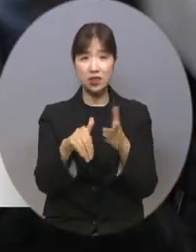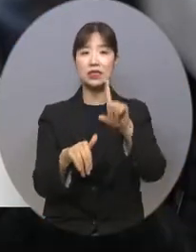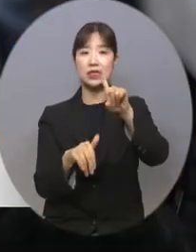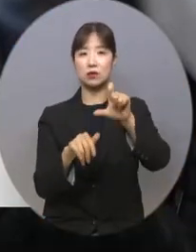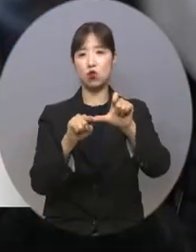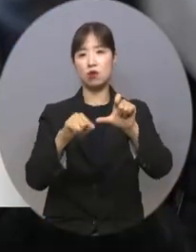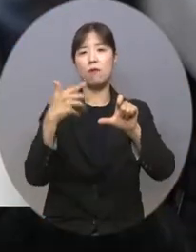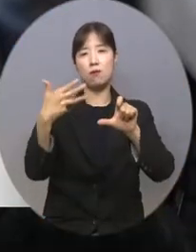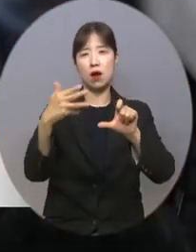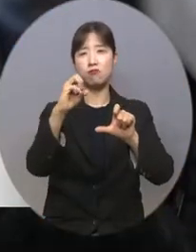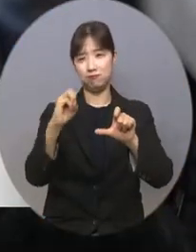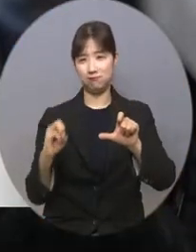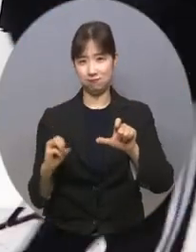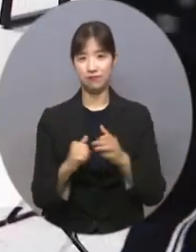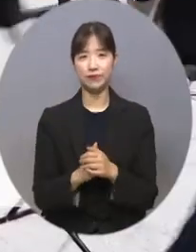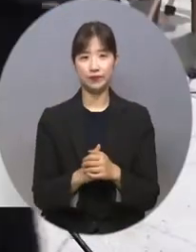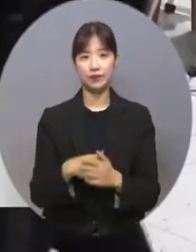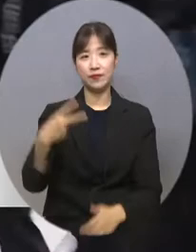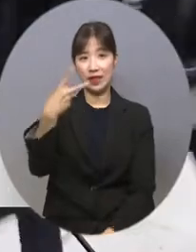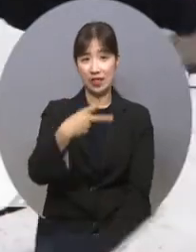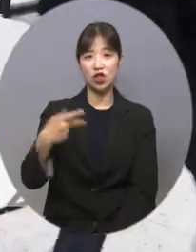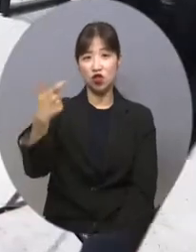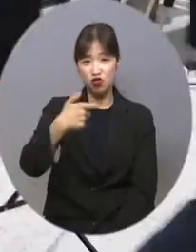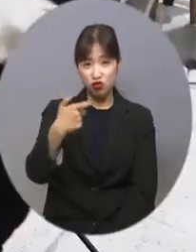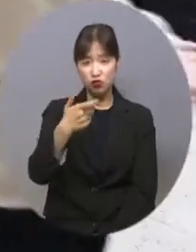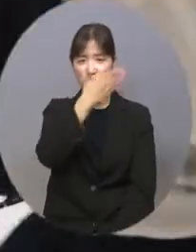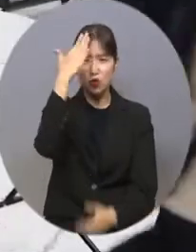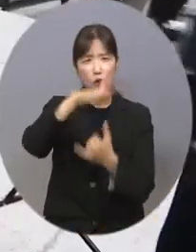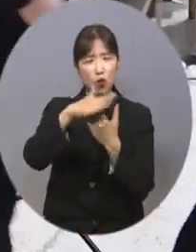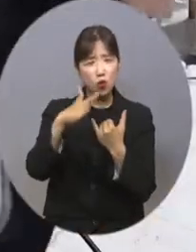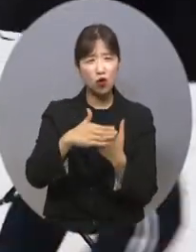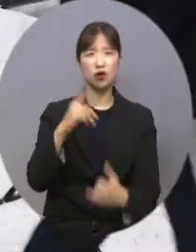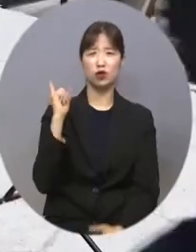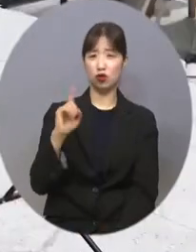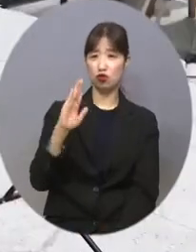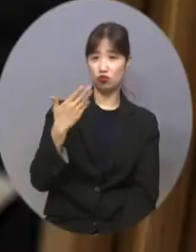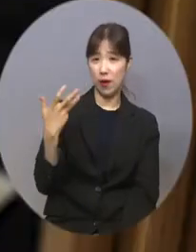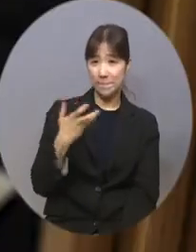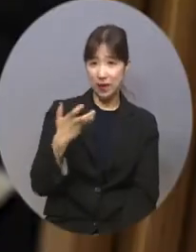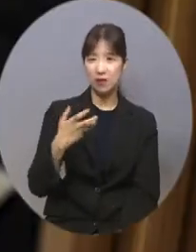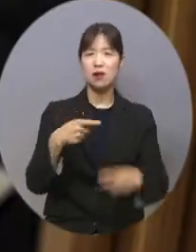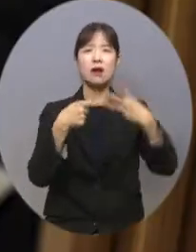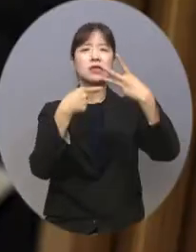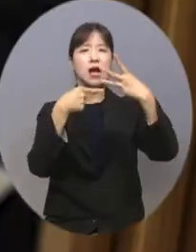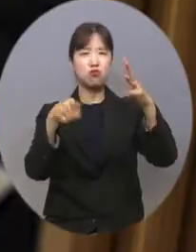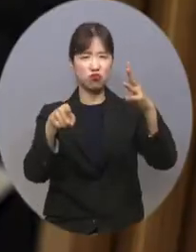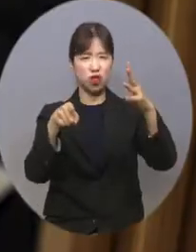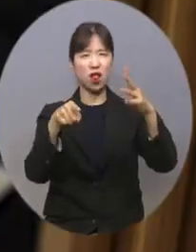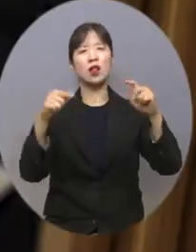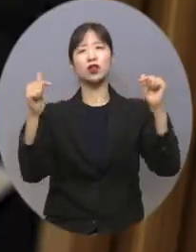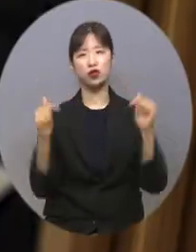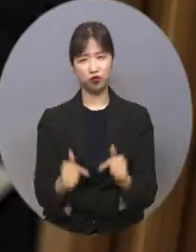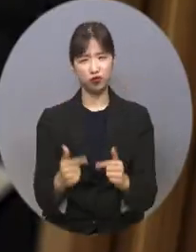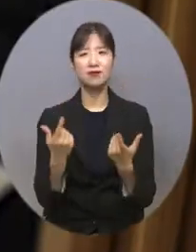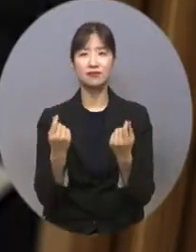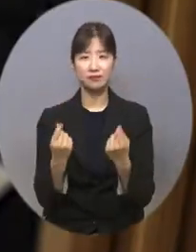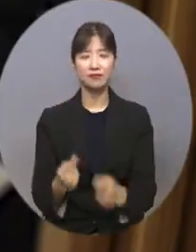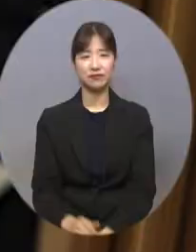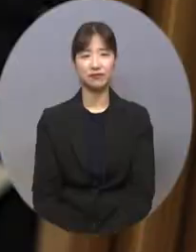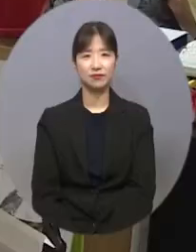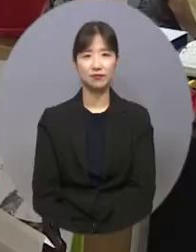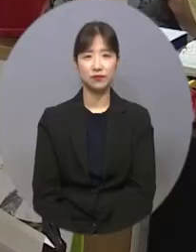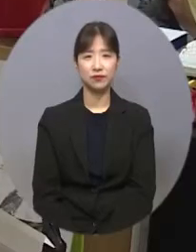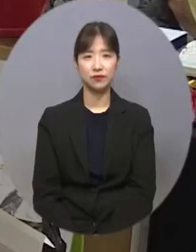차지했습니다 2060 년 청소년 인구는 1980년에 3분의 1 수준으로 줄어들 것으로 전망됩니다